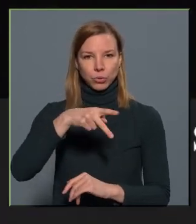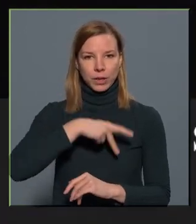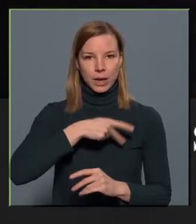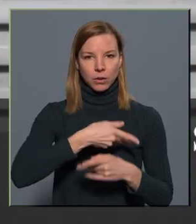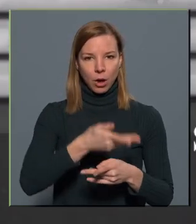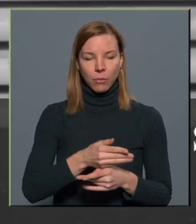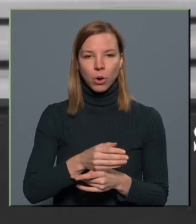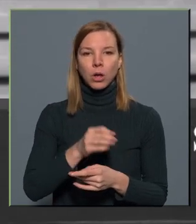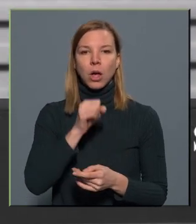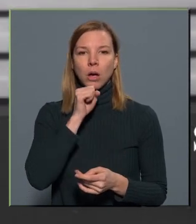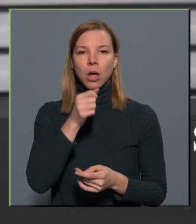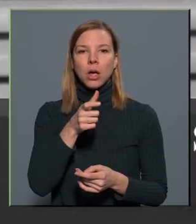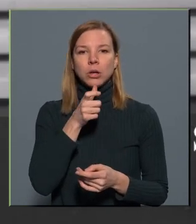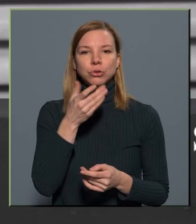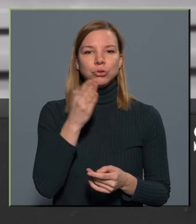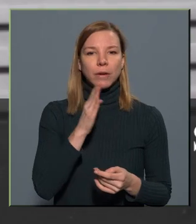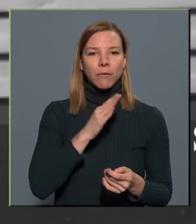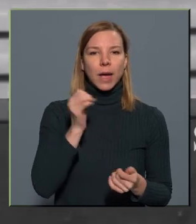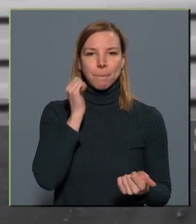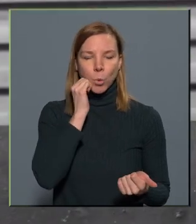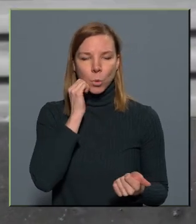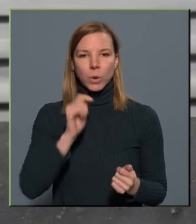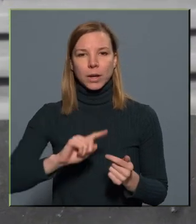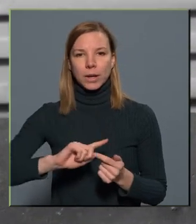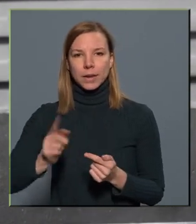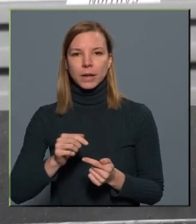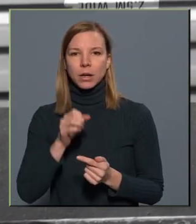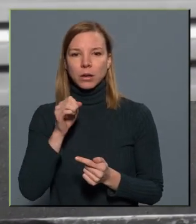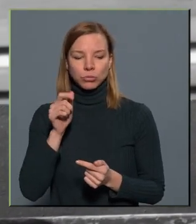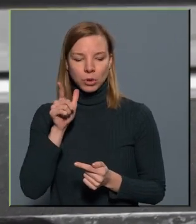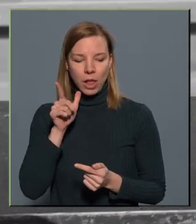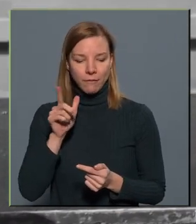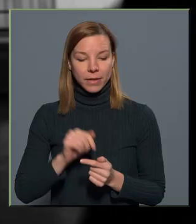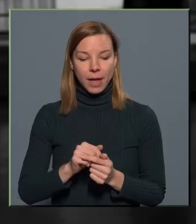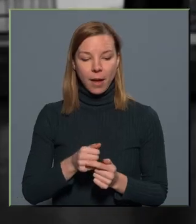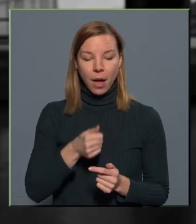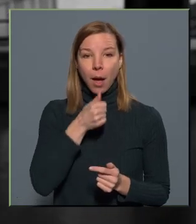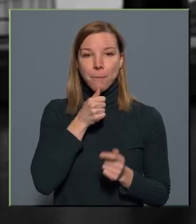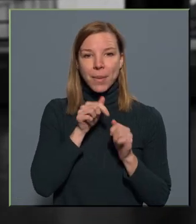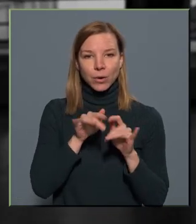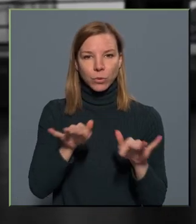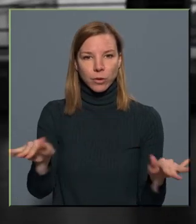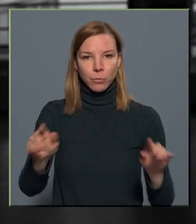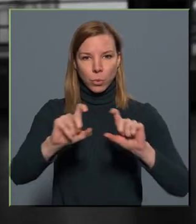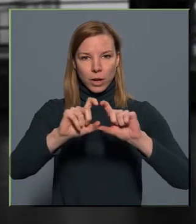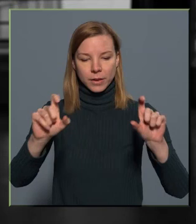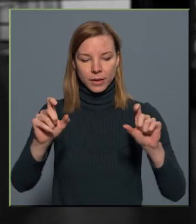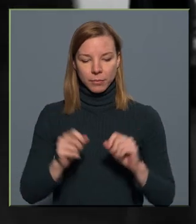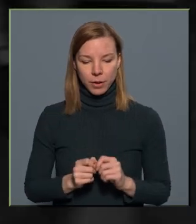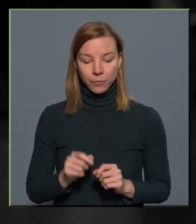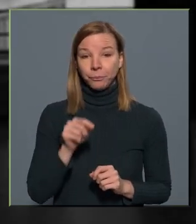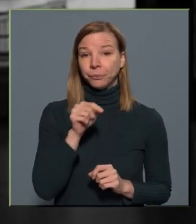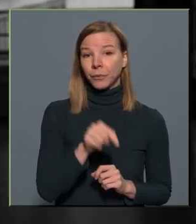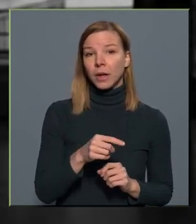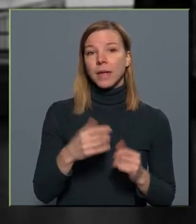Levente Peronoszpóra című munkája. Móric-tól hallottuk. Én a fotózásból indultam, a gyerekeim születése után kezdtem fotózni,